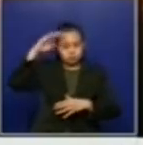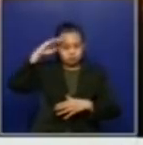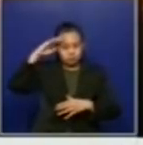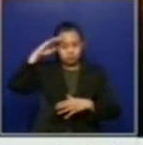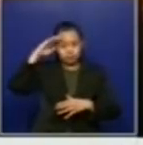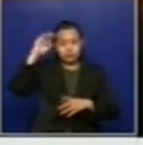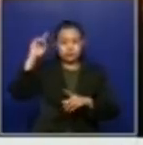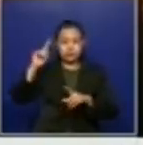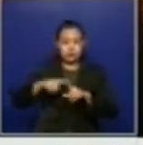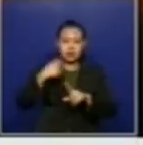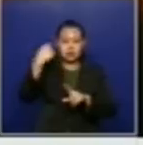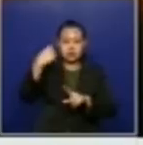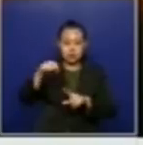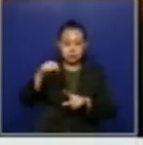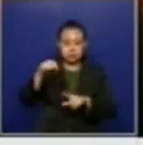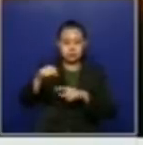ปี